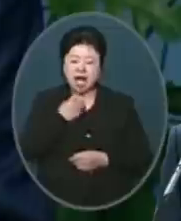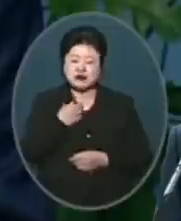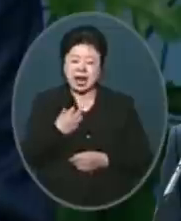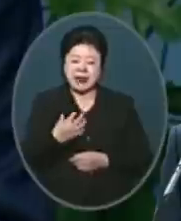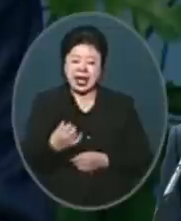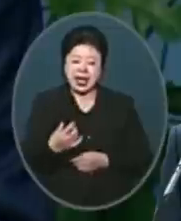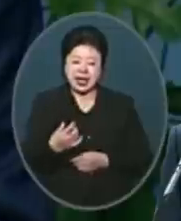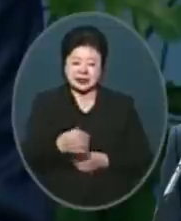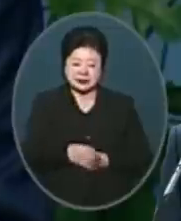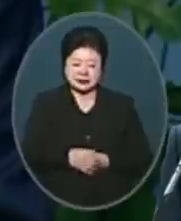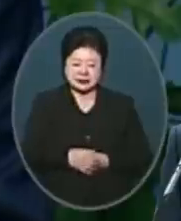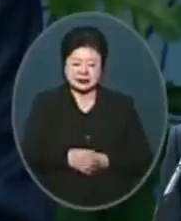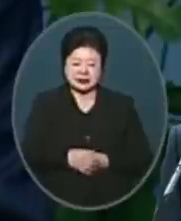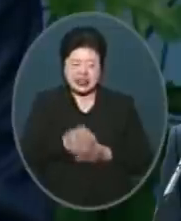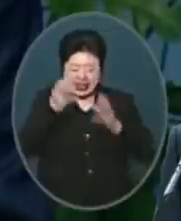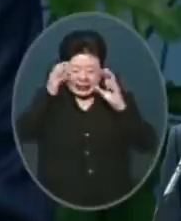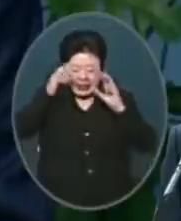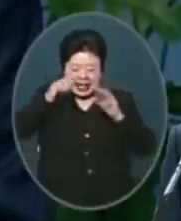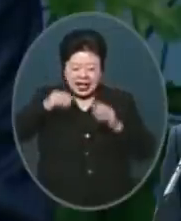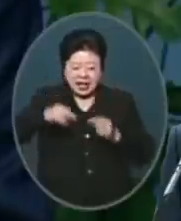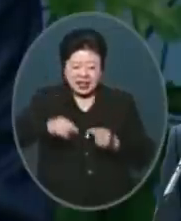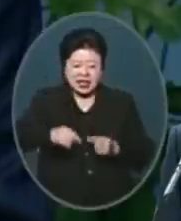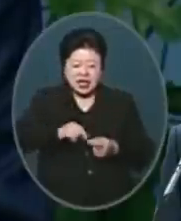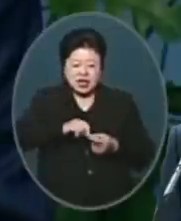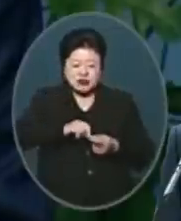아브라함의 탯줄에 연결된